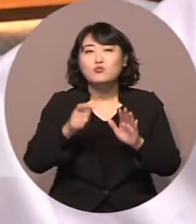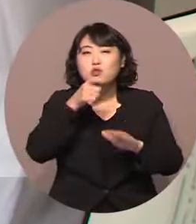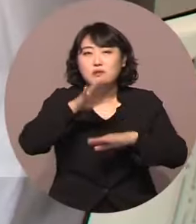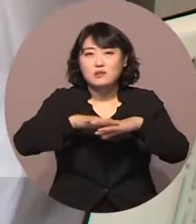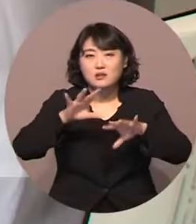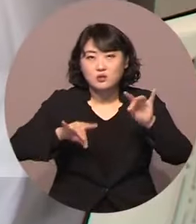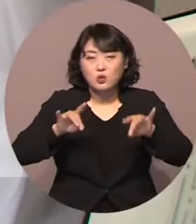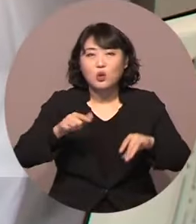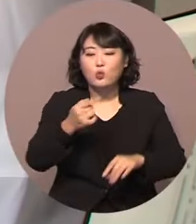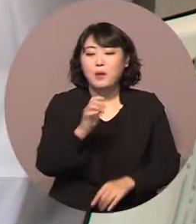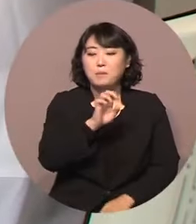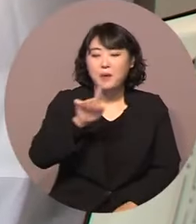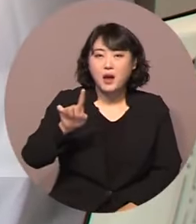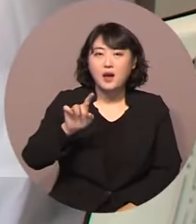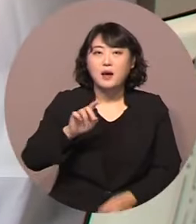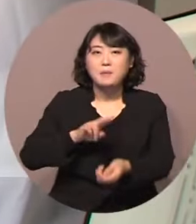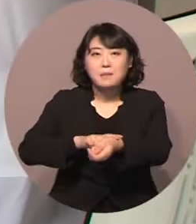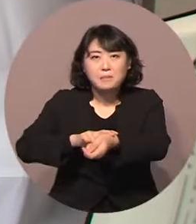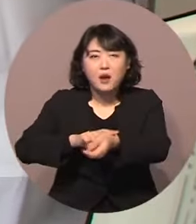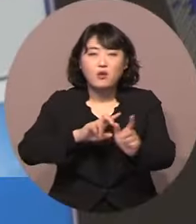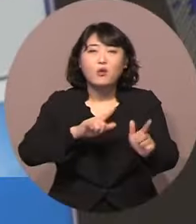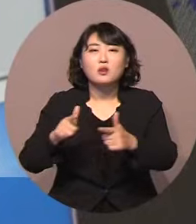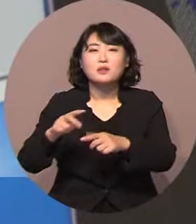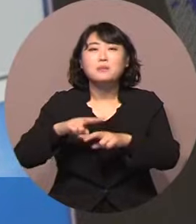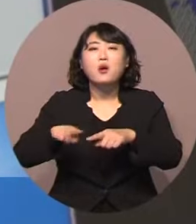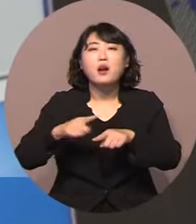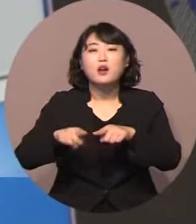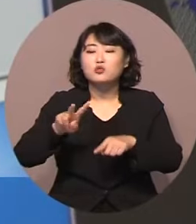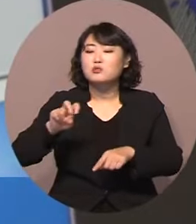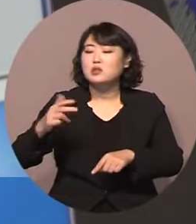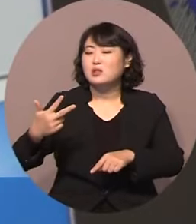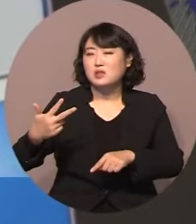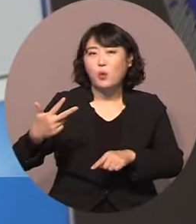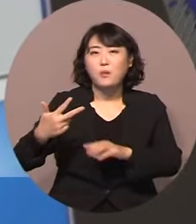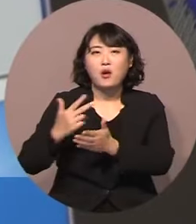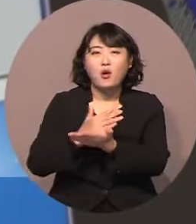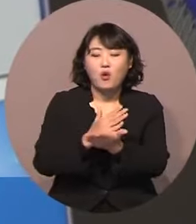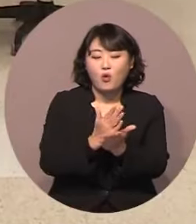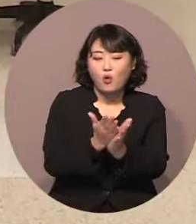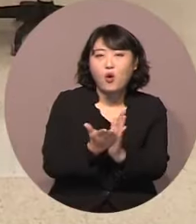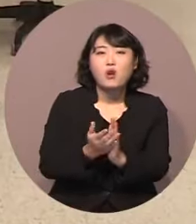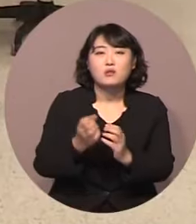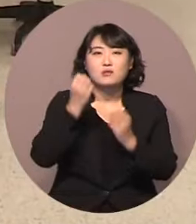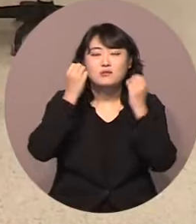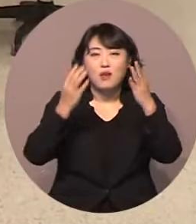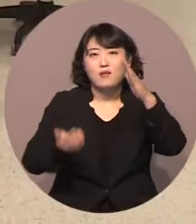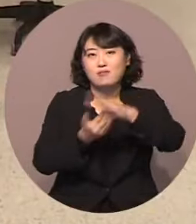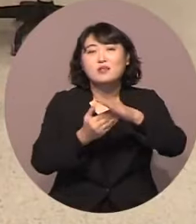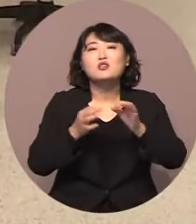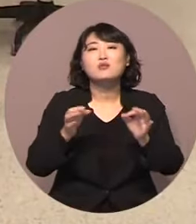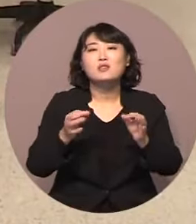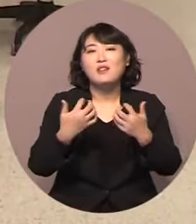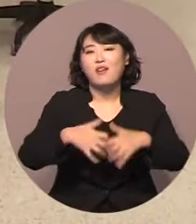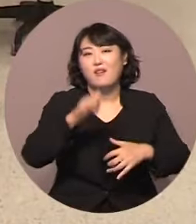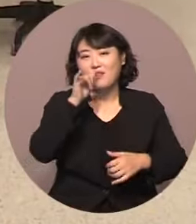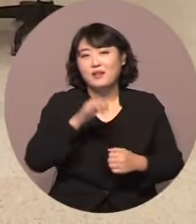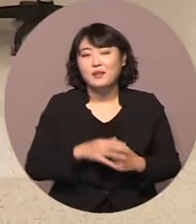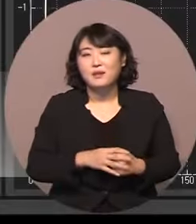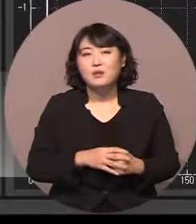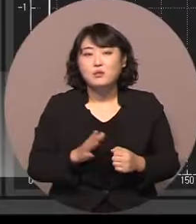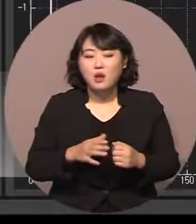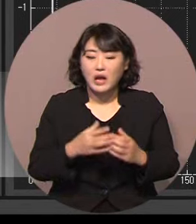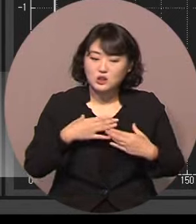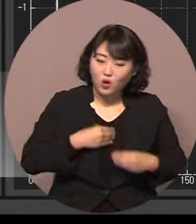맥박 등 최적의 수면 상태와 질을 분석 가지 첨단 장비가 마련됐는데 수면제품 사용 전후 유효성을